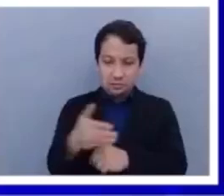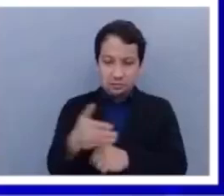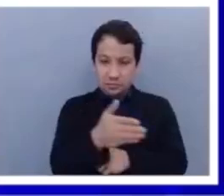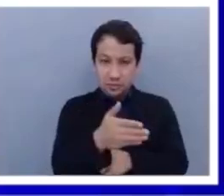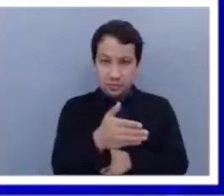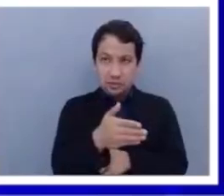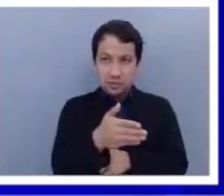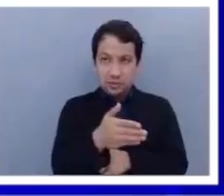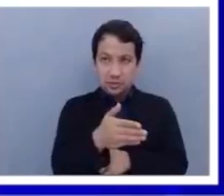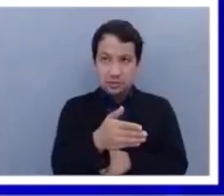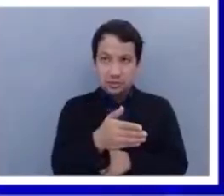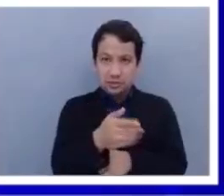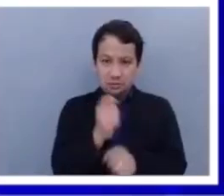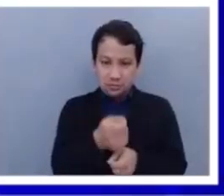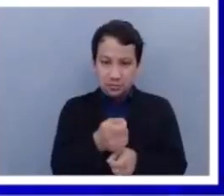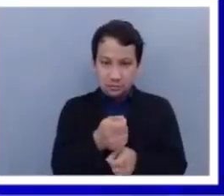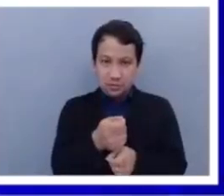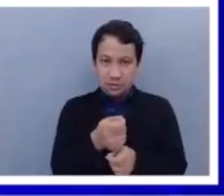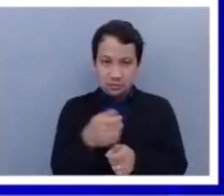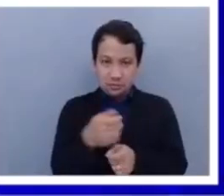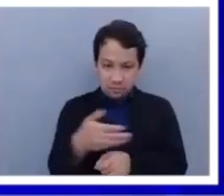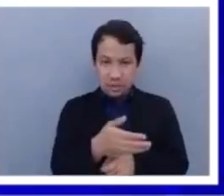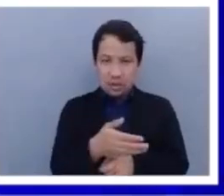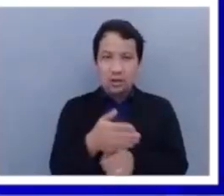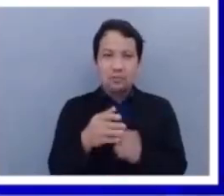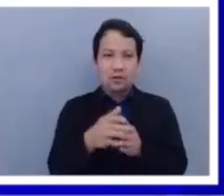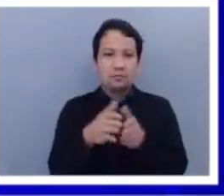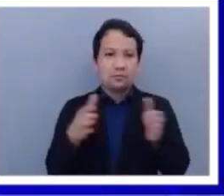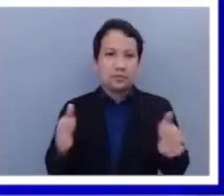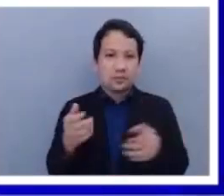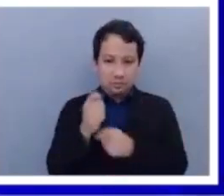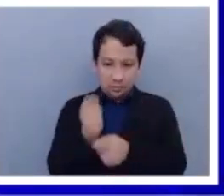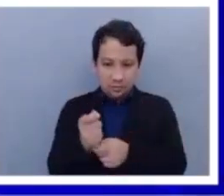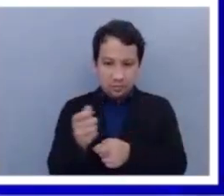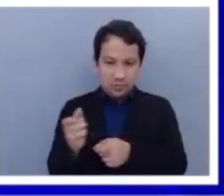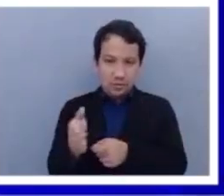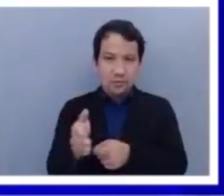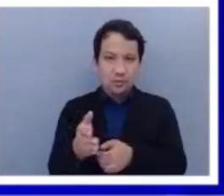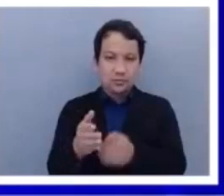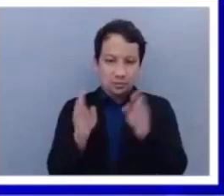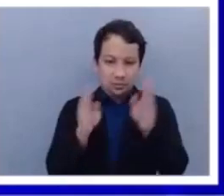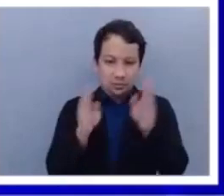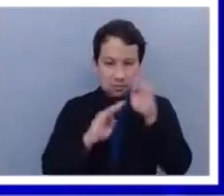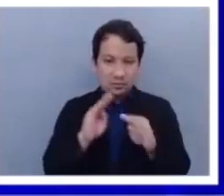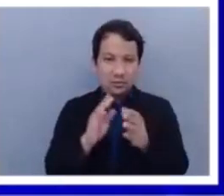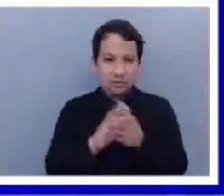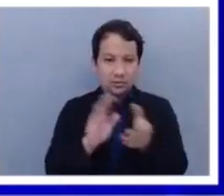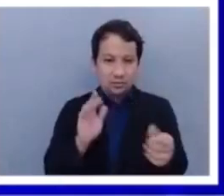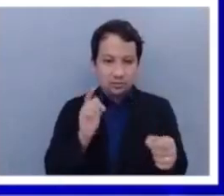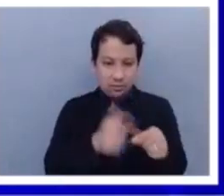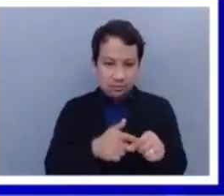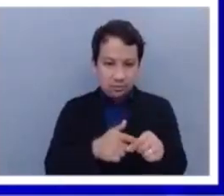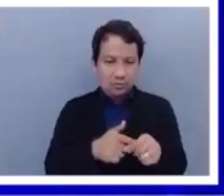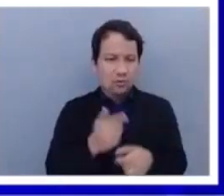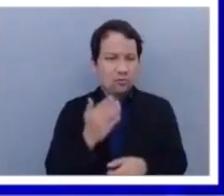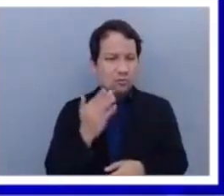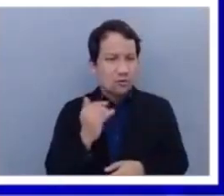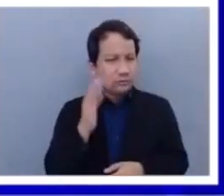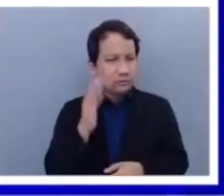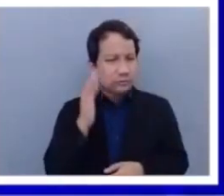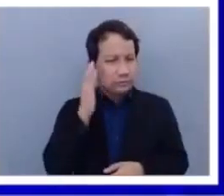considering napakalaki ng industriyang ito, at yung problema ng pagtaas sa diesel? Alam ko meron